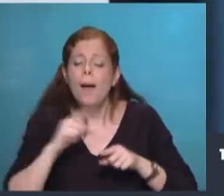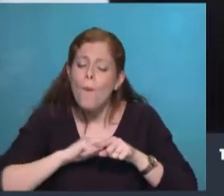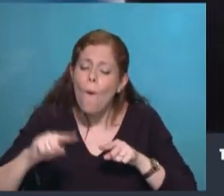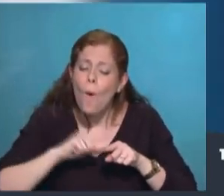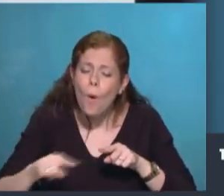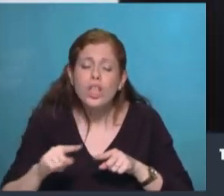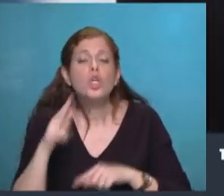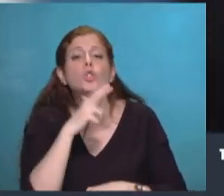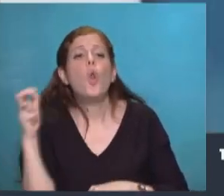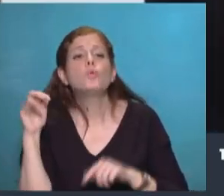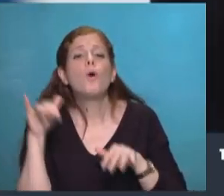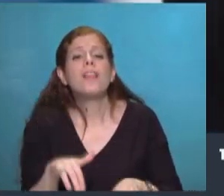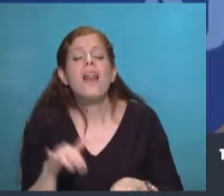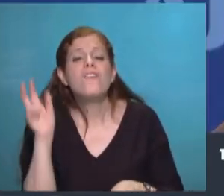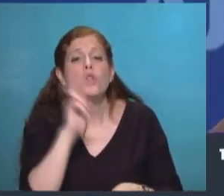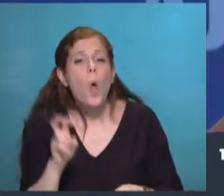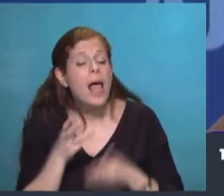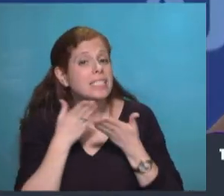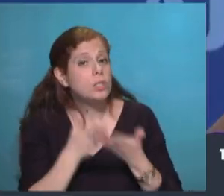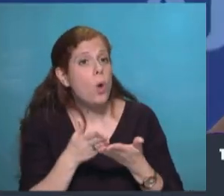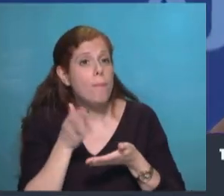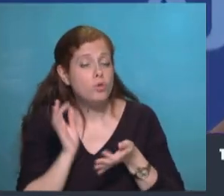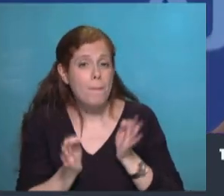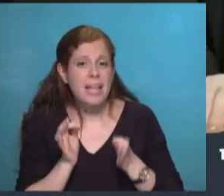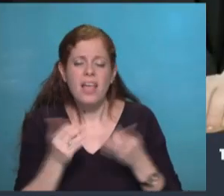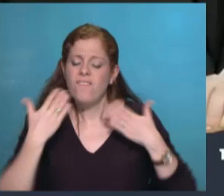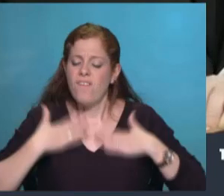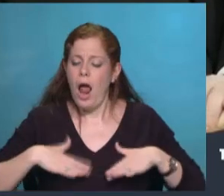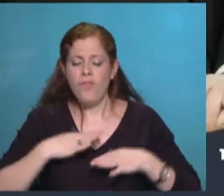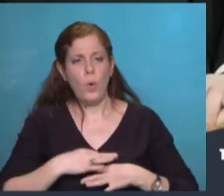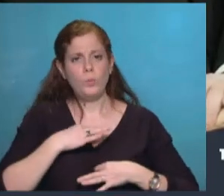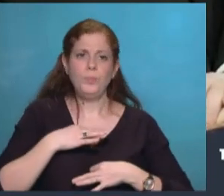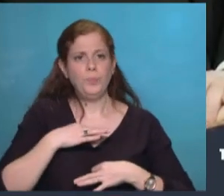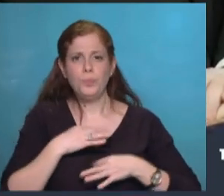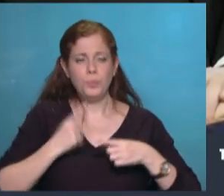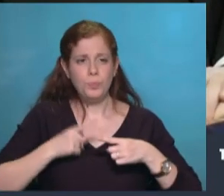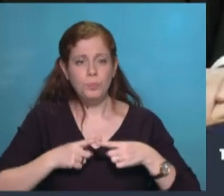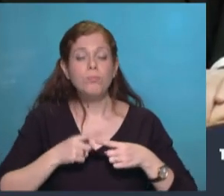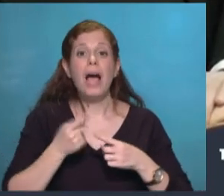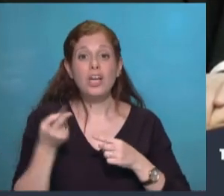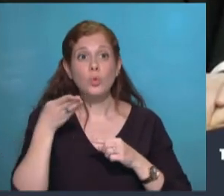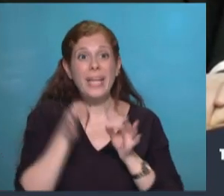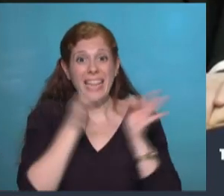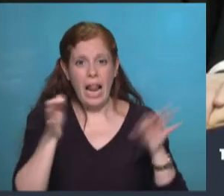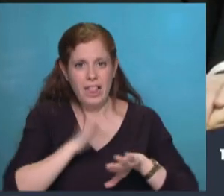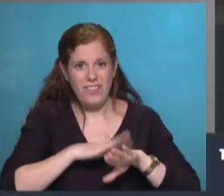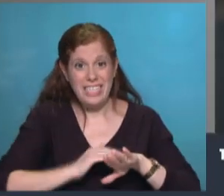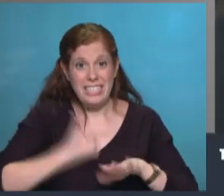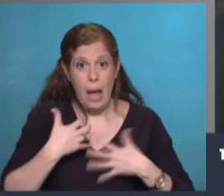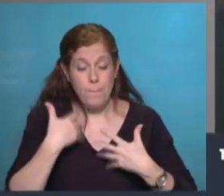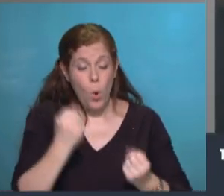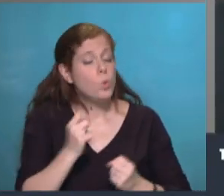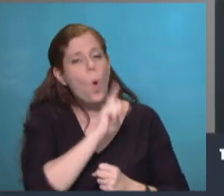אלף דולר סיוע משפטי וחליפות יוקרה. אלא שכשנכנס לתפקיד שר הבריאות, לא הצהיר נתניהו על הבעלות